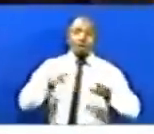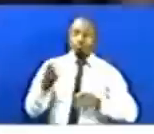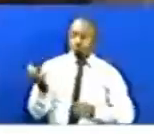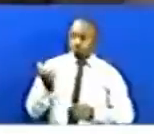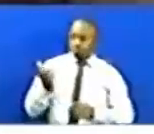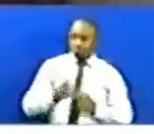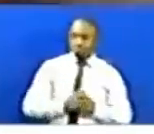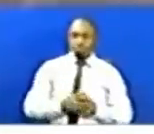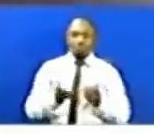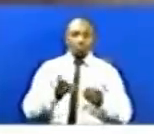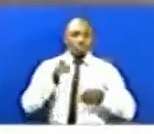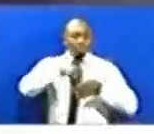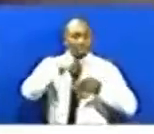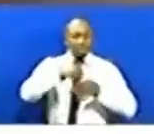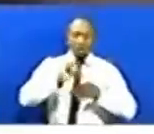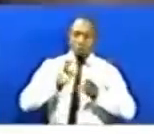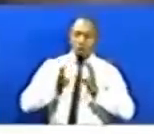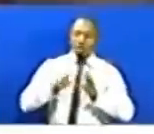mitandao.